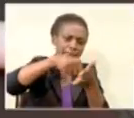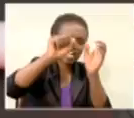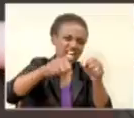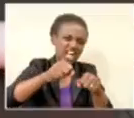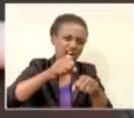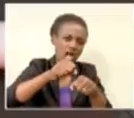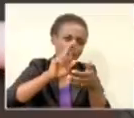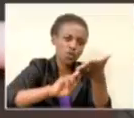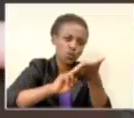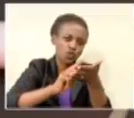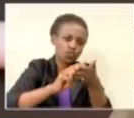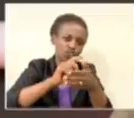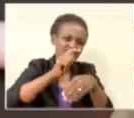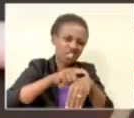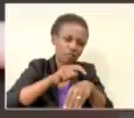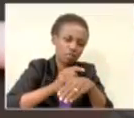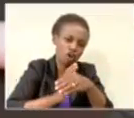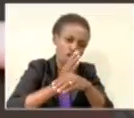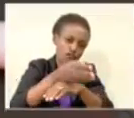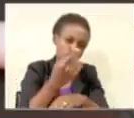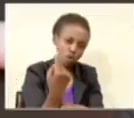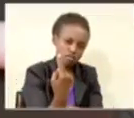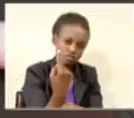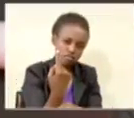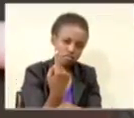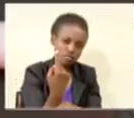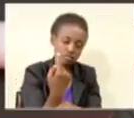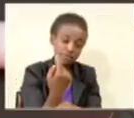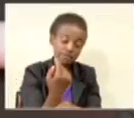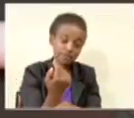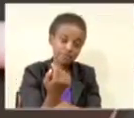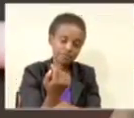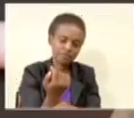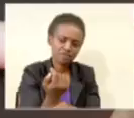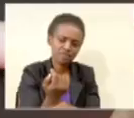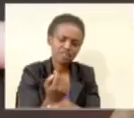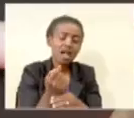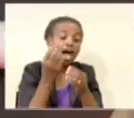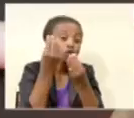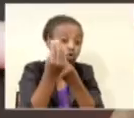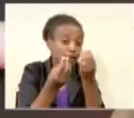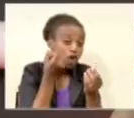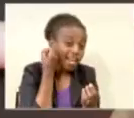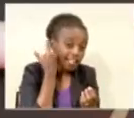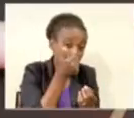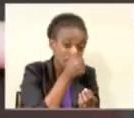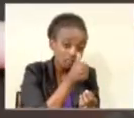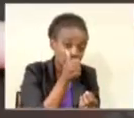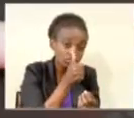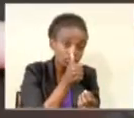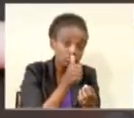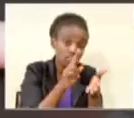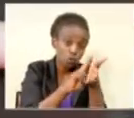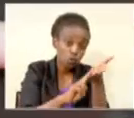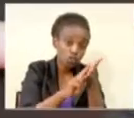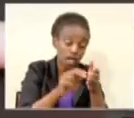inshuro zirenze imwe bitandukanye n'utu twavugaga ariko ngira ngo nsobanure neza uko